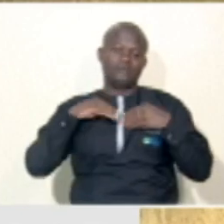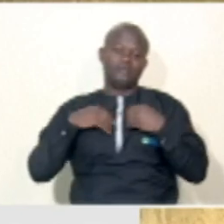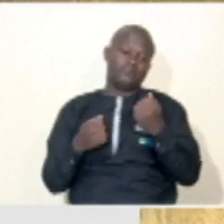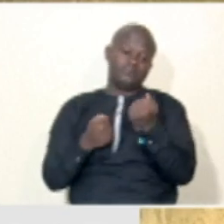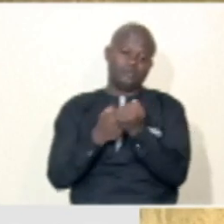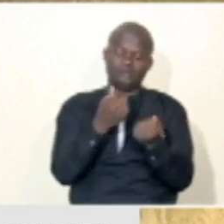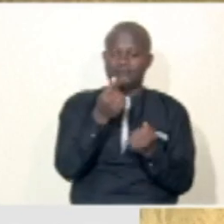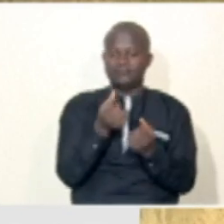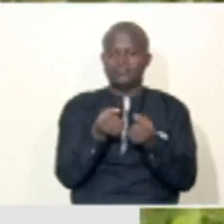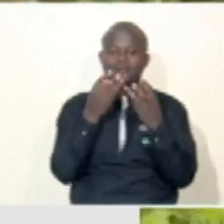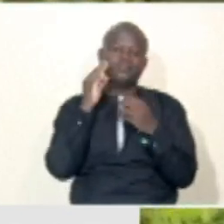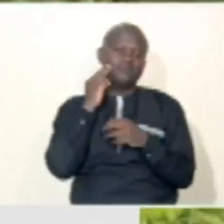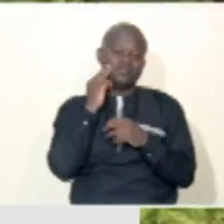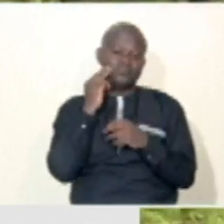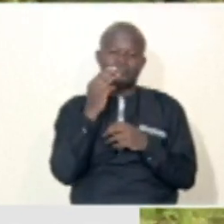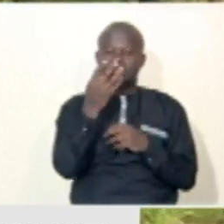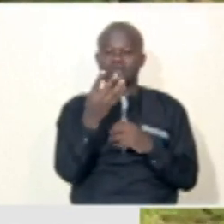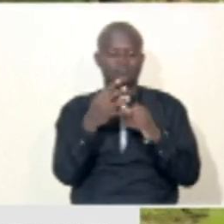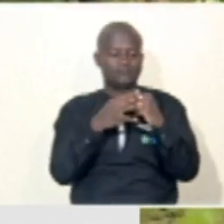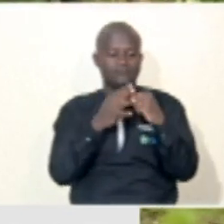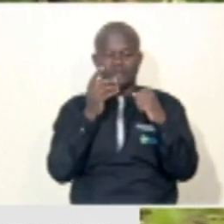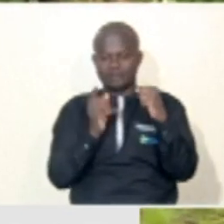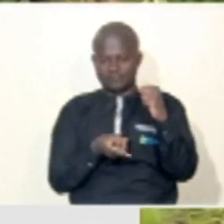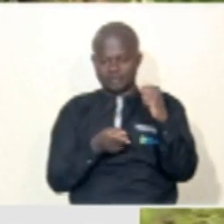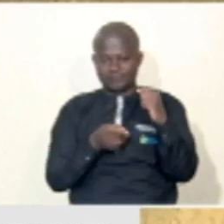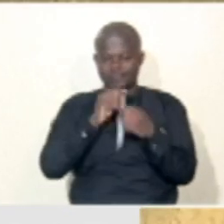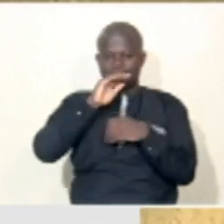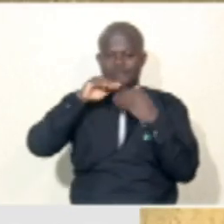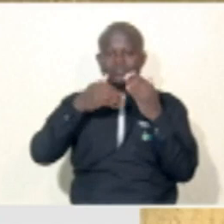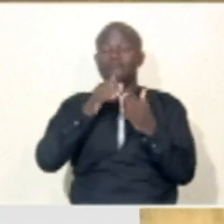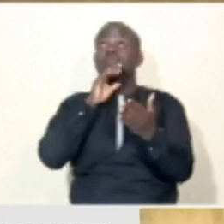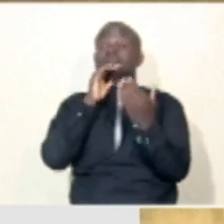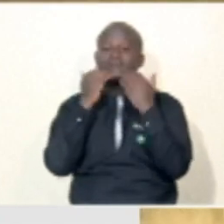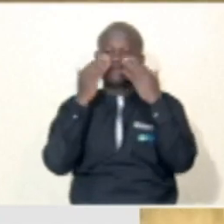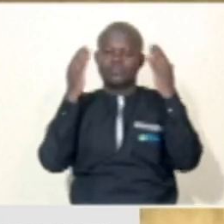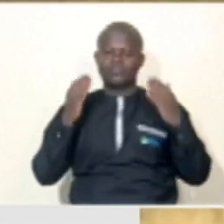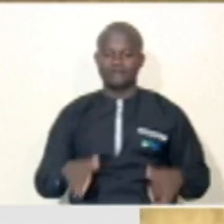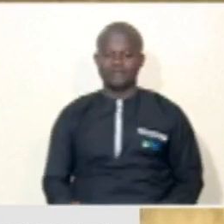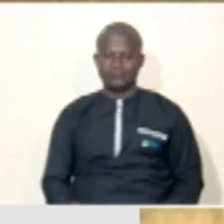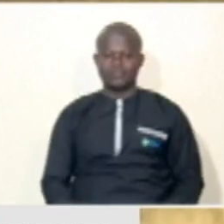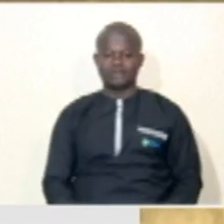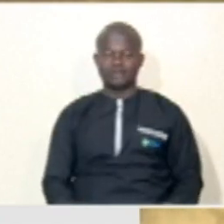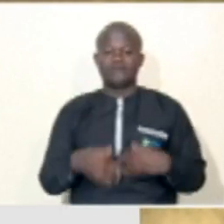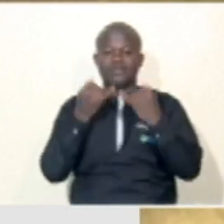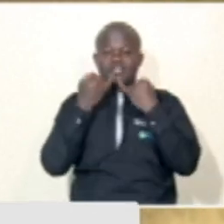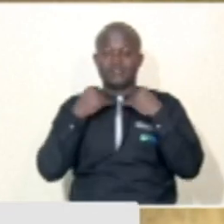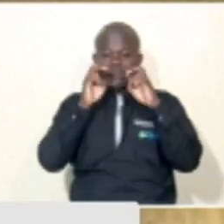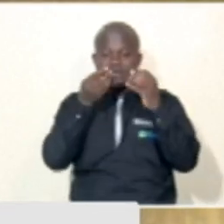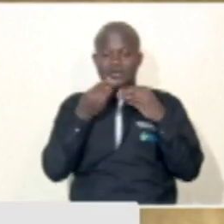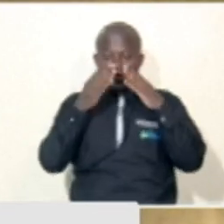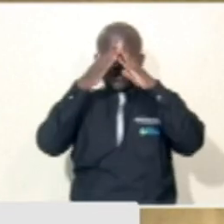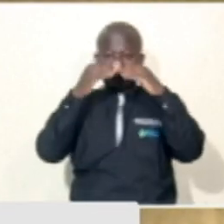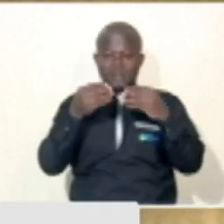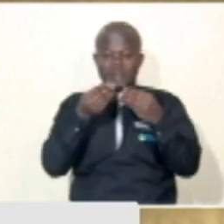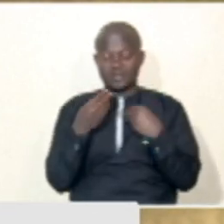y'ibihumbi miliyoni 49 ubwo byose twarategereje twarahebye batubyiye ko baduha amazu